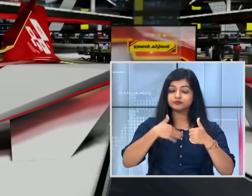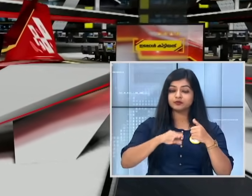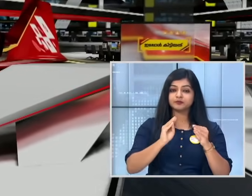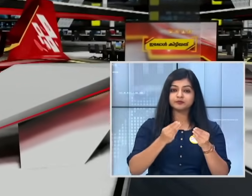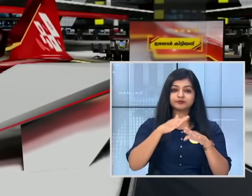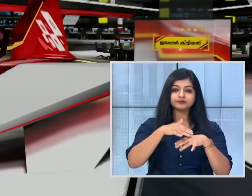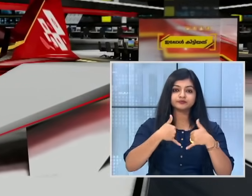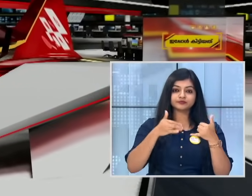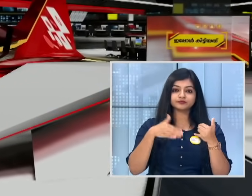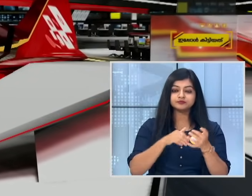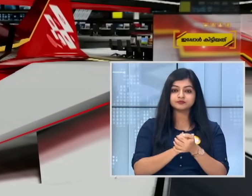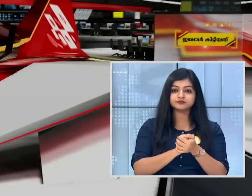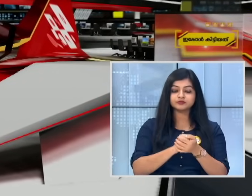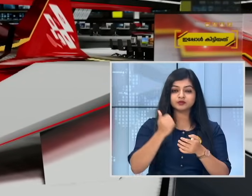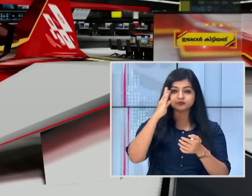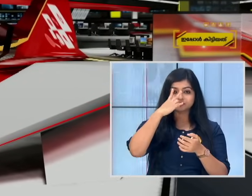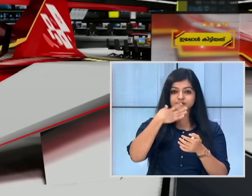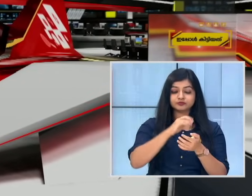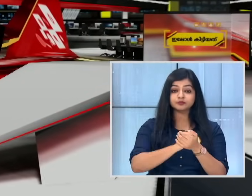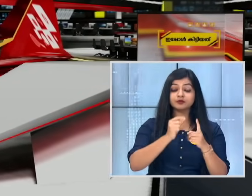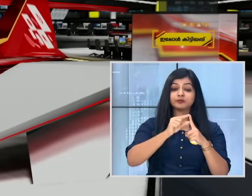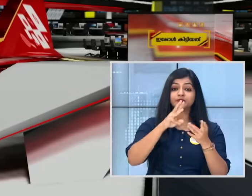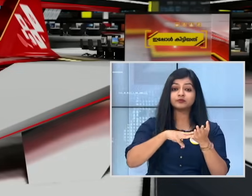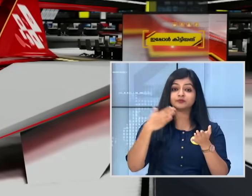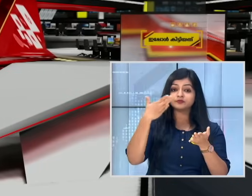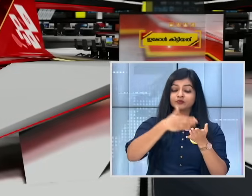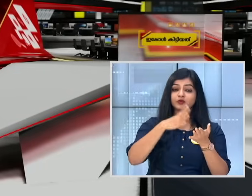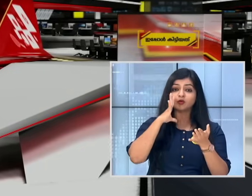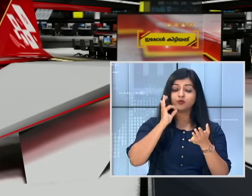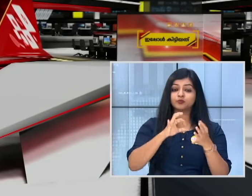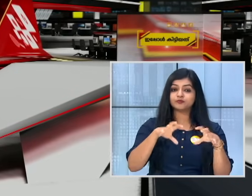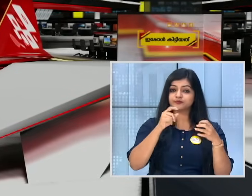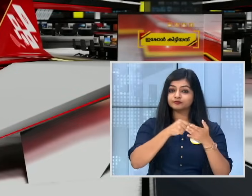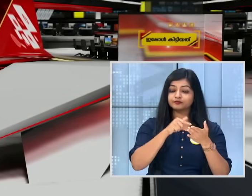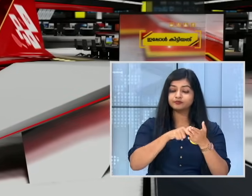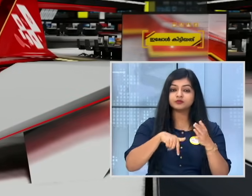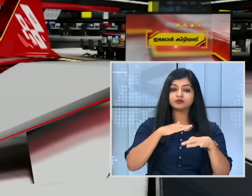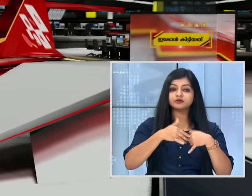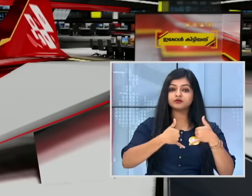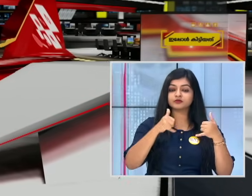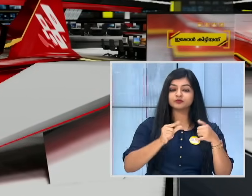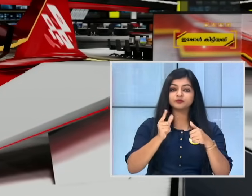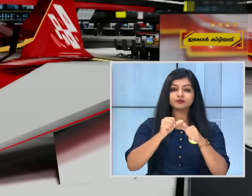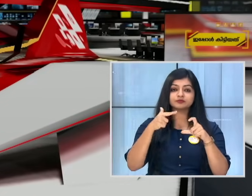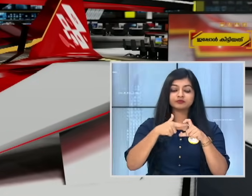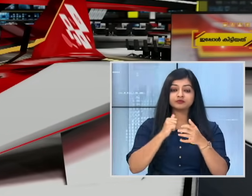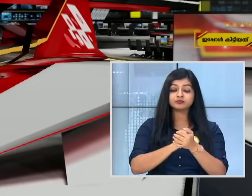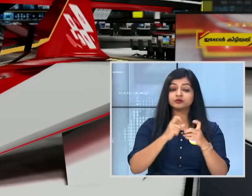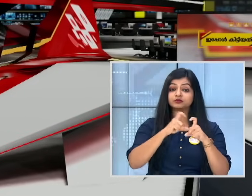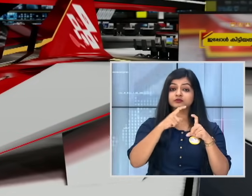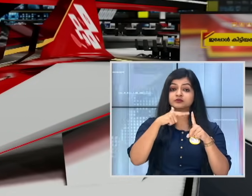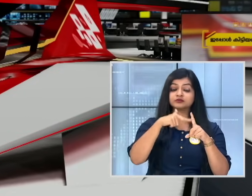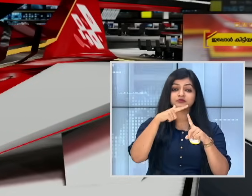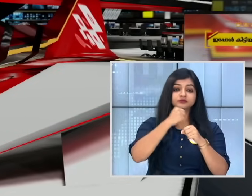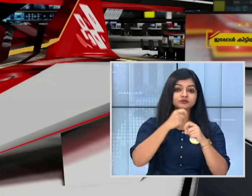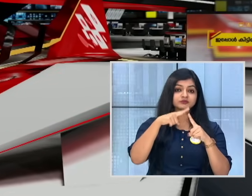നിലയിലാണ്. മറ്റൊരു വാർത്തയിലേക്ക്. പ്രധാനമന്ത്രിയുടെ സന്ദർശനത്തിനിടെ സുപ്രധാന കരാറിലേർപ്പെട്ട് ഇന്ത്യയും UAEയും. ഡിജിറ്റൽ രംഗത്തുൾപ്പെടെ ഇരു